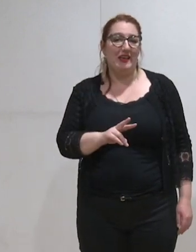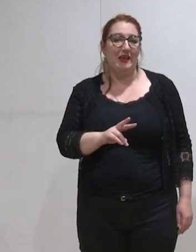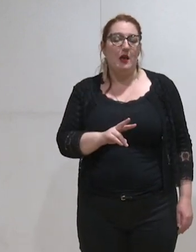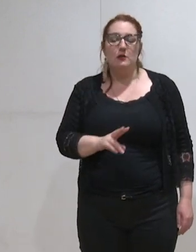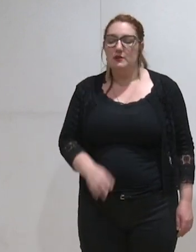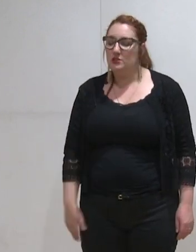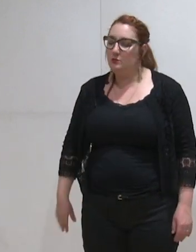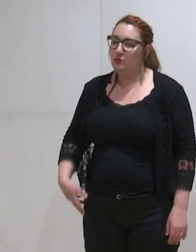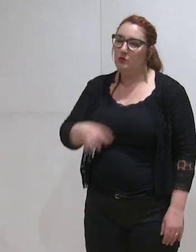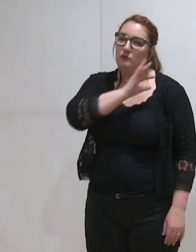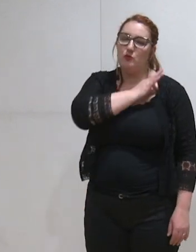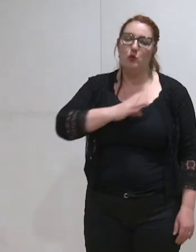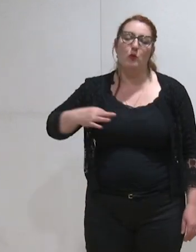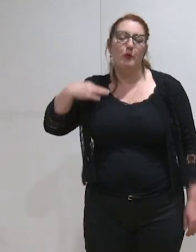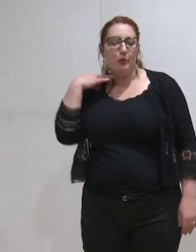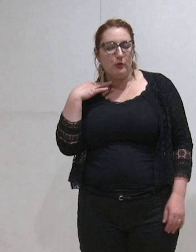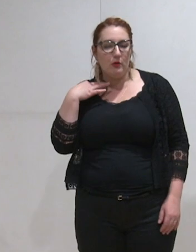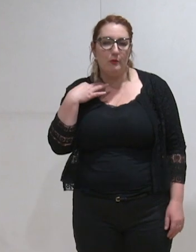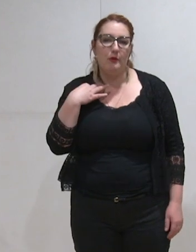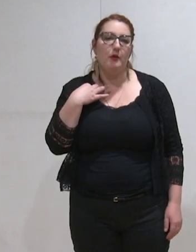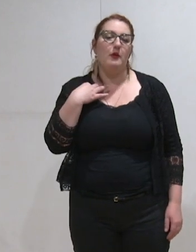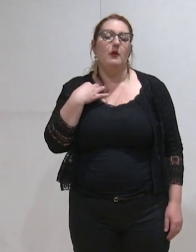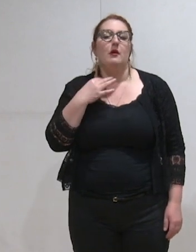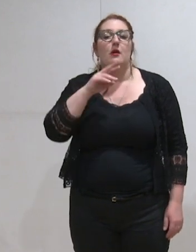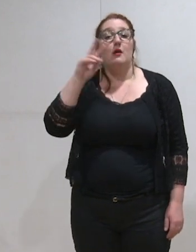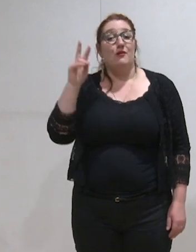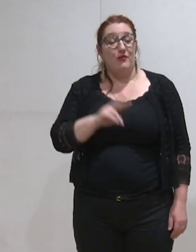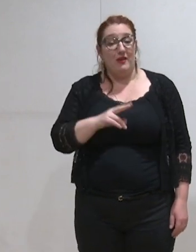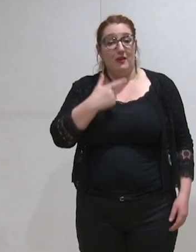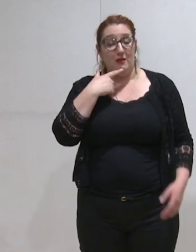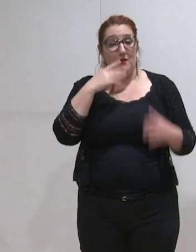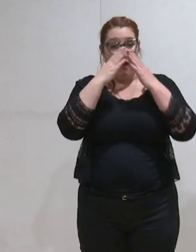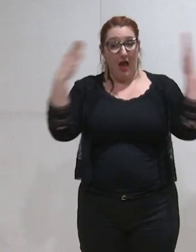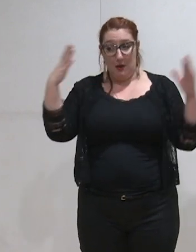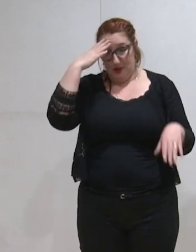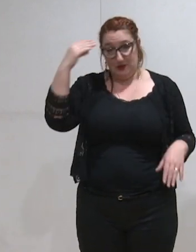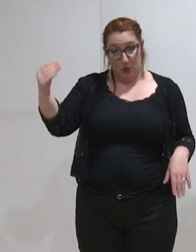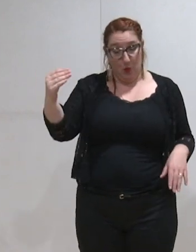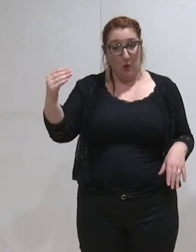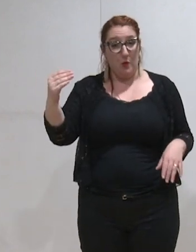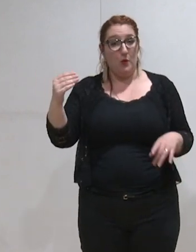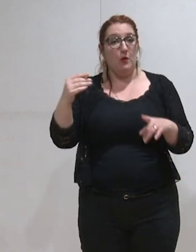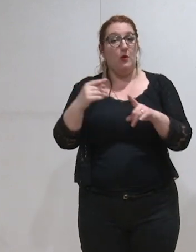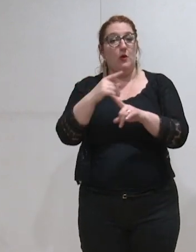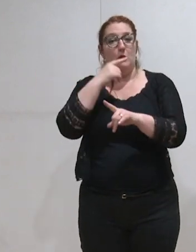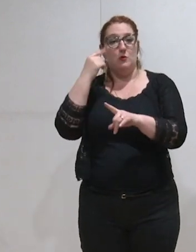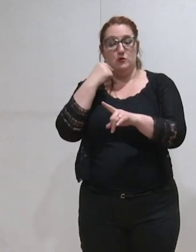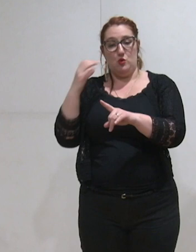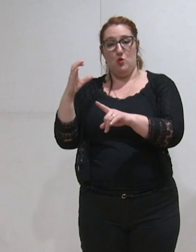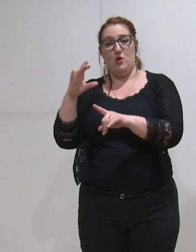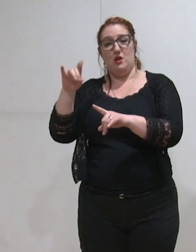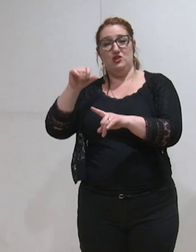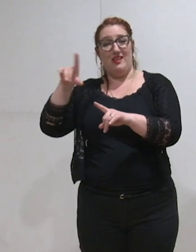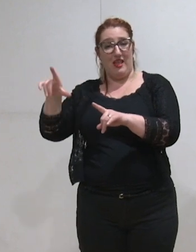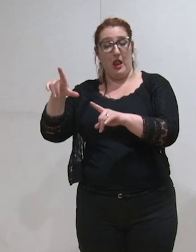que alpexo après le départ de Monsieur Chadal a